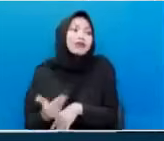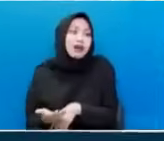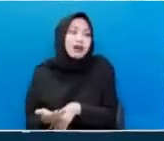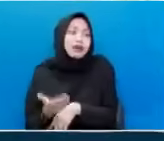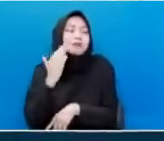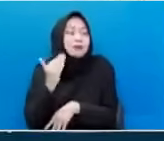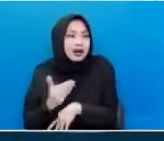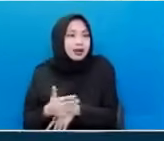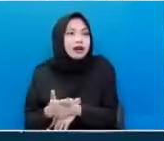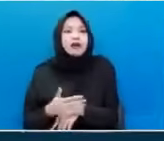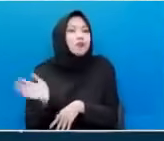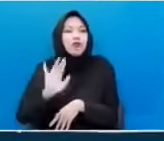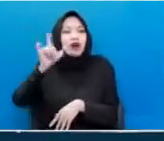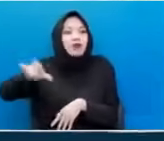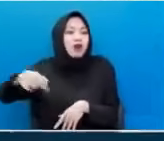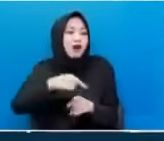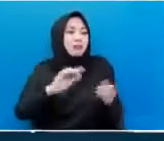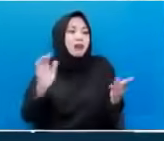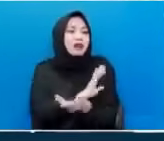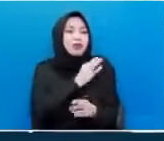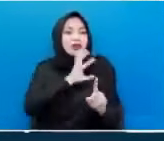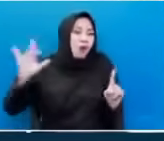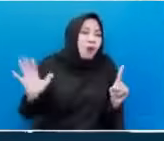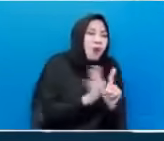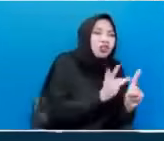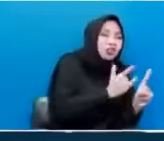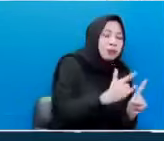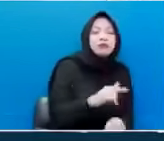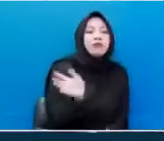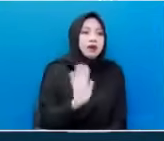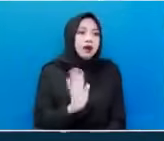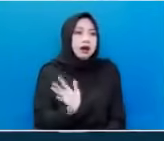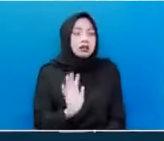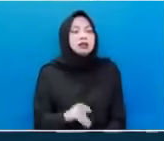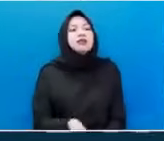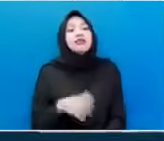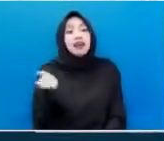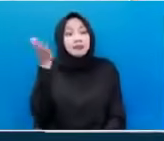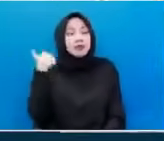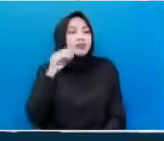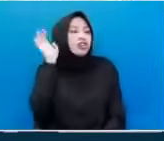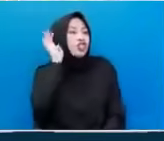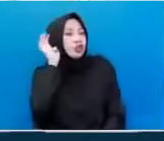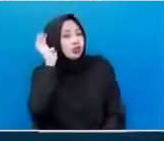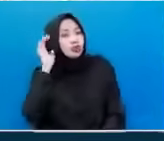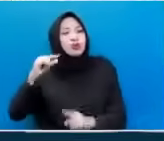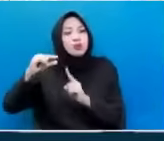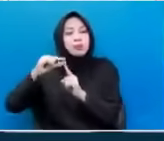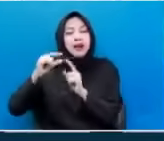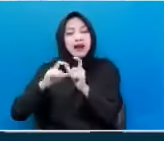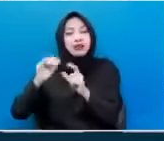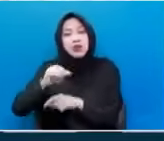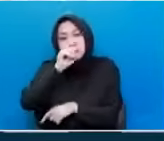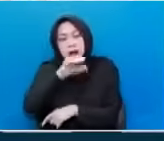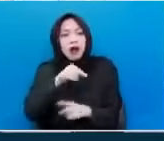akan menjadi mantan presiden kalau makanya saya selalu mengatakan isu yang digulirkan oleh teman-teman PSI Pak Jokowi akan